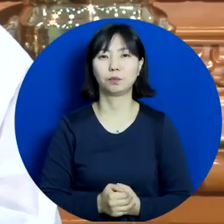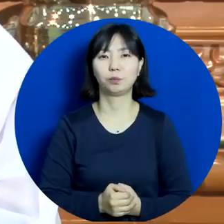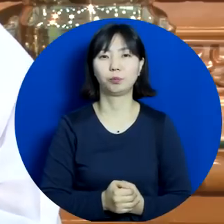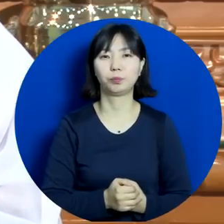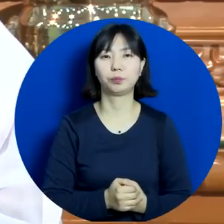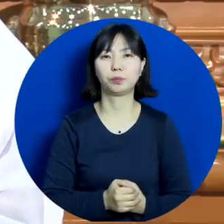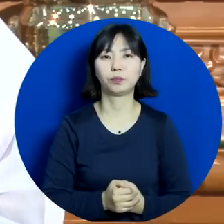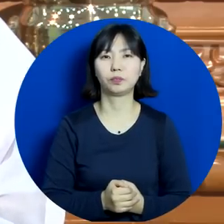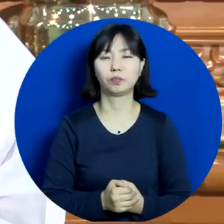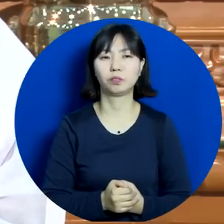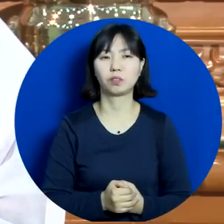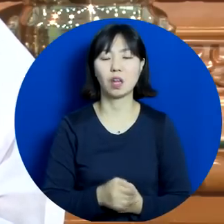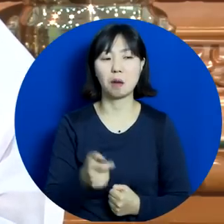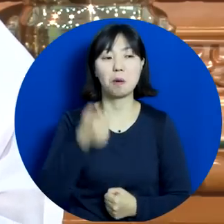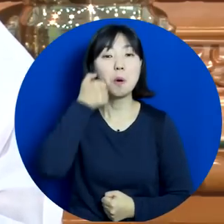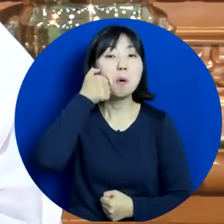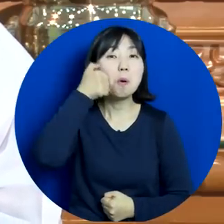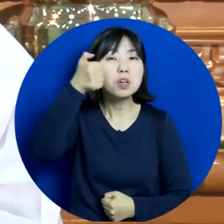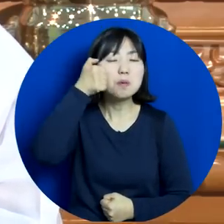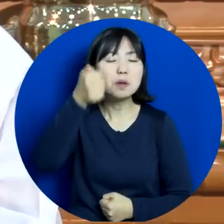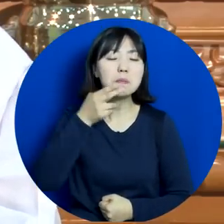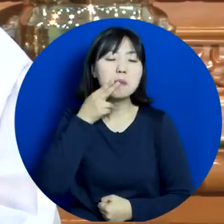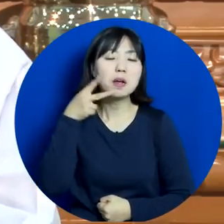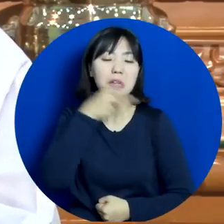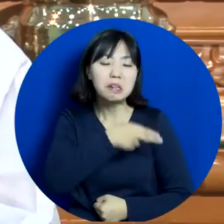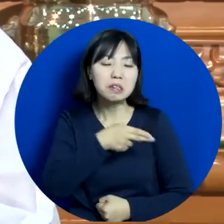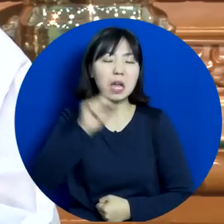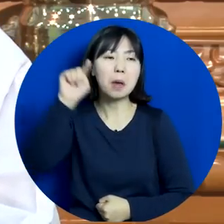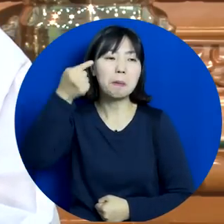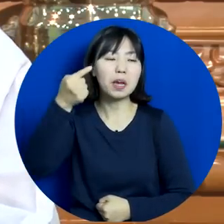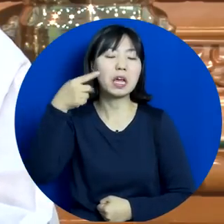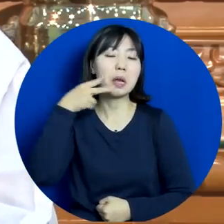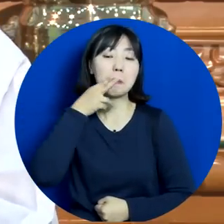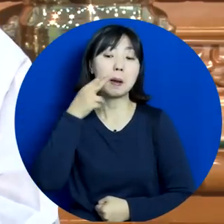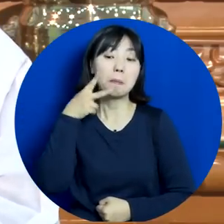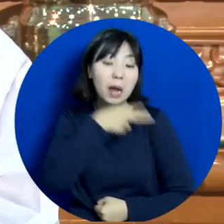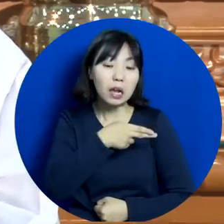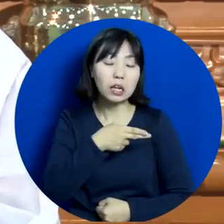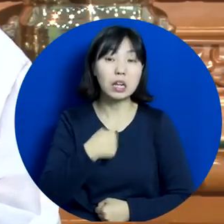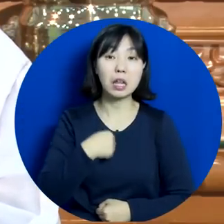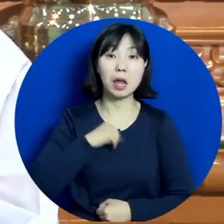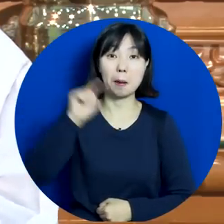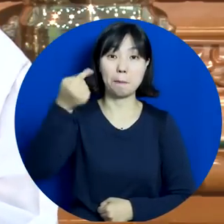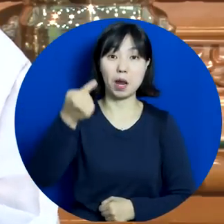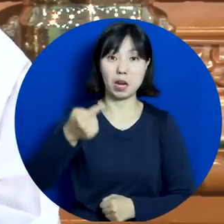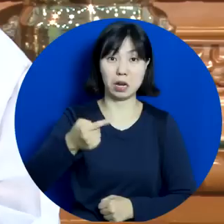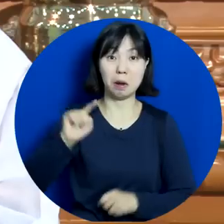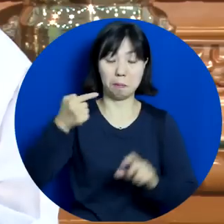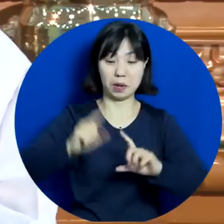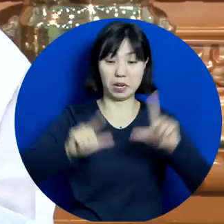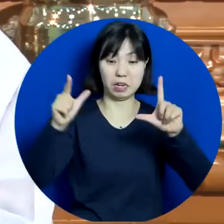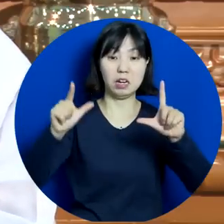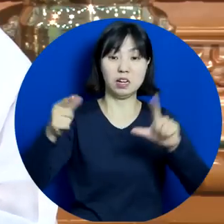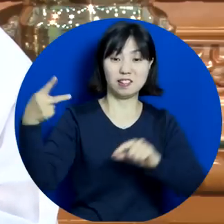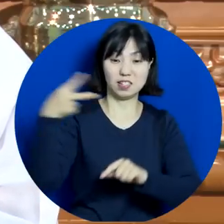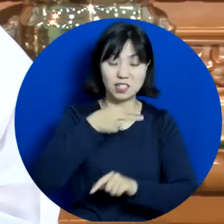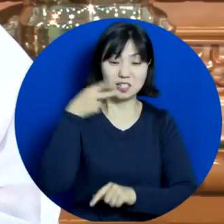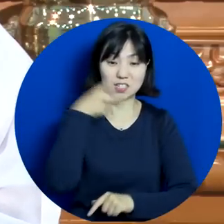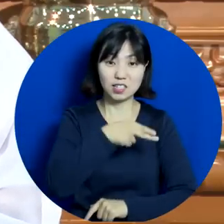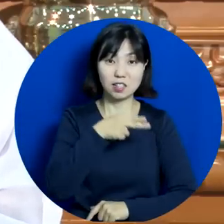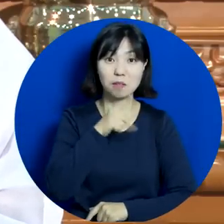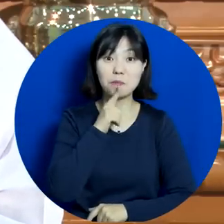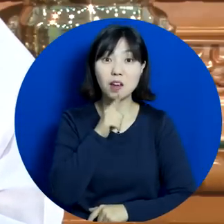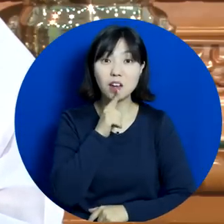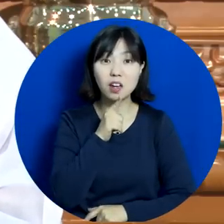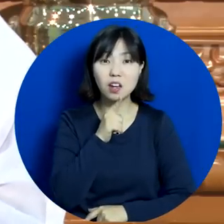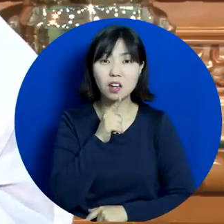얘기. 보통은 이제 뭐 한 50일 끊고 100일 끊고 이런 뭐 내 술 100일 끊었다 담배 뭐 얼마 끊었다